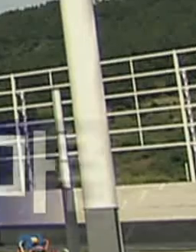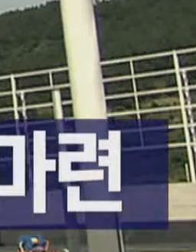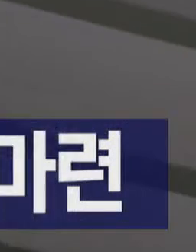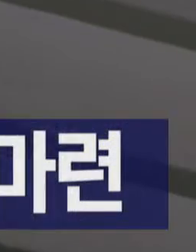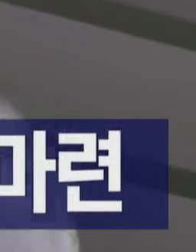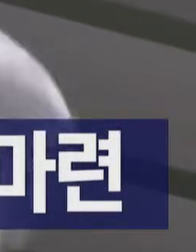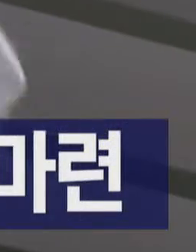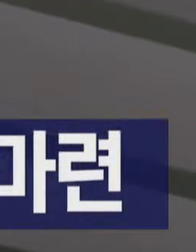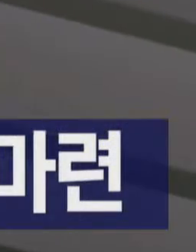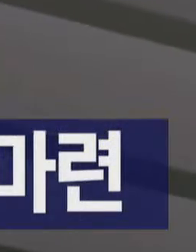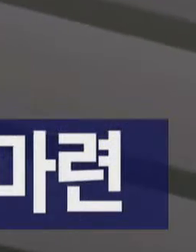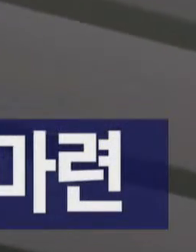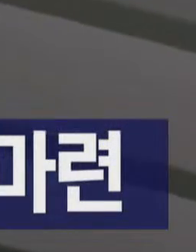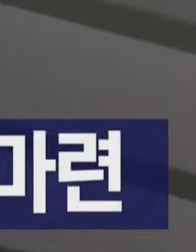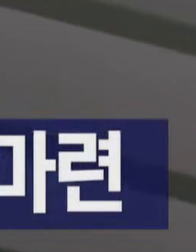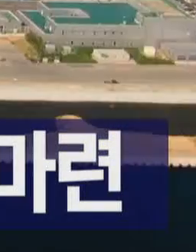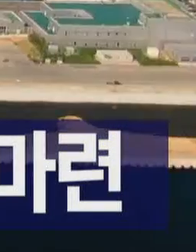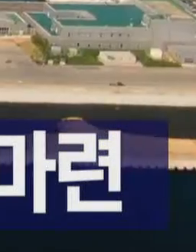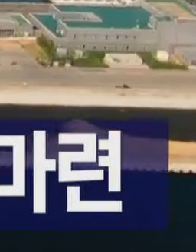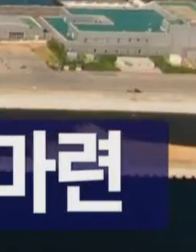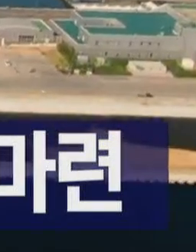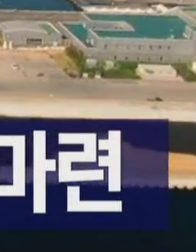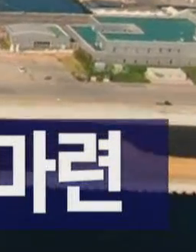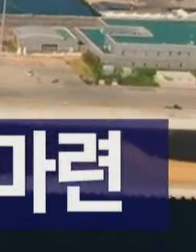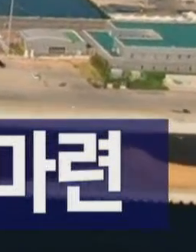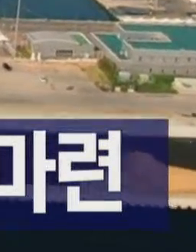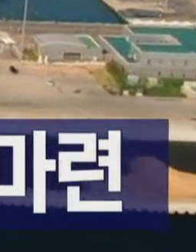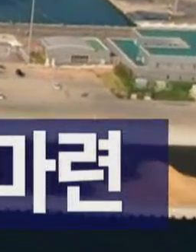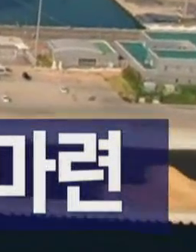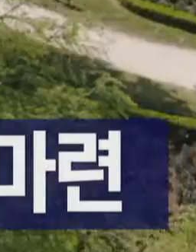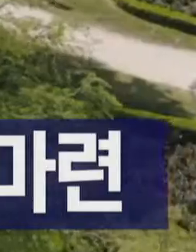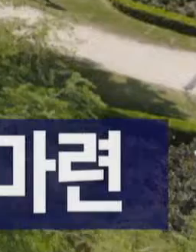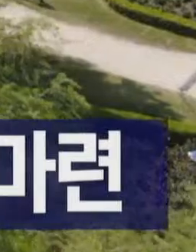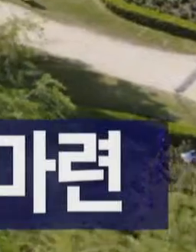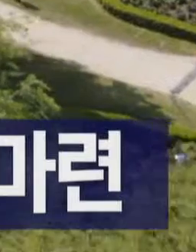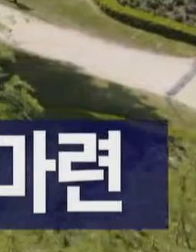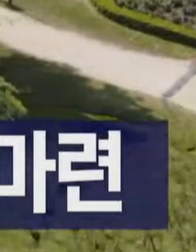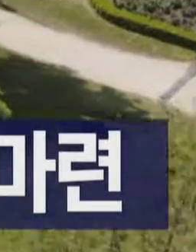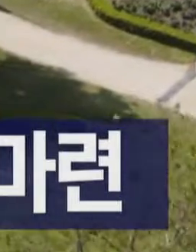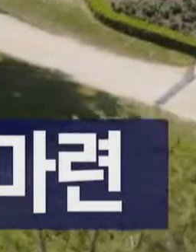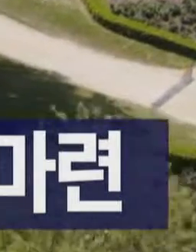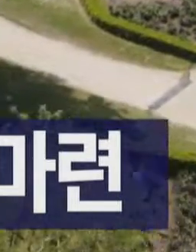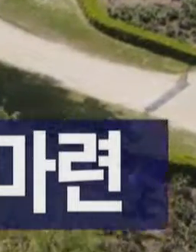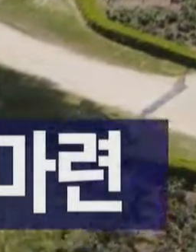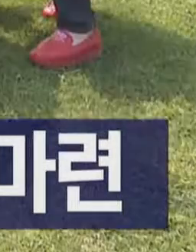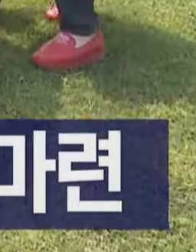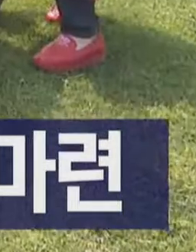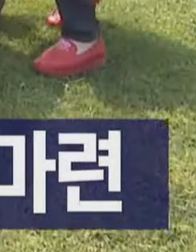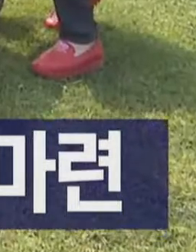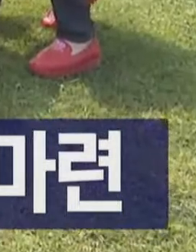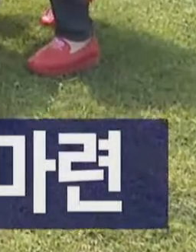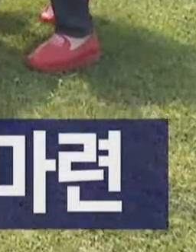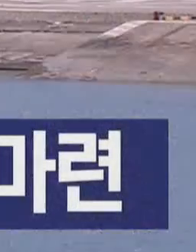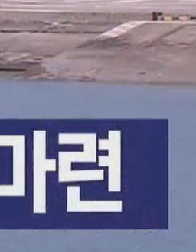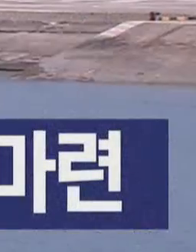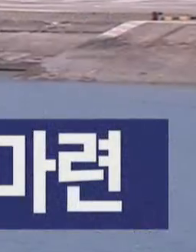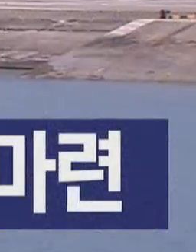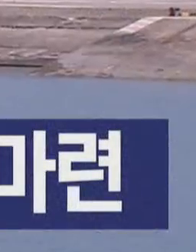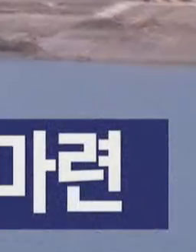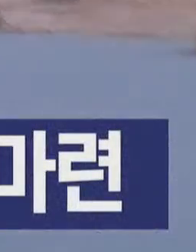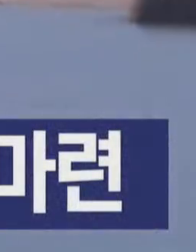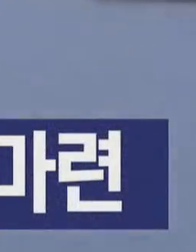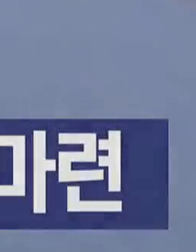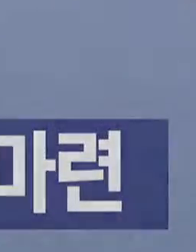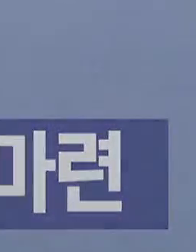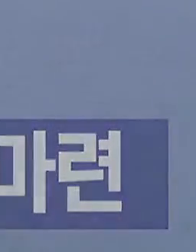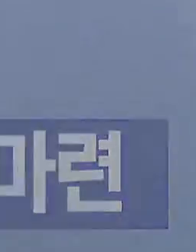전라남도가 남해안권에 새로운 개발청사진을 마련했습니다. 오는 2030년까지 10조 7천억 원 규모의